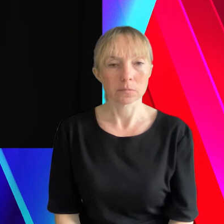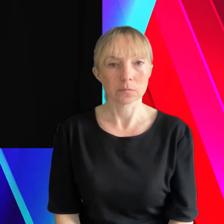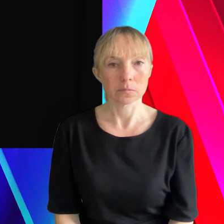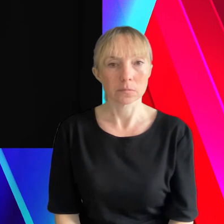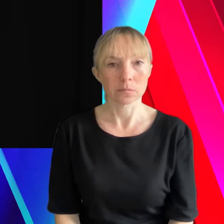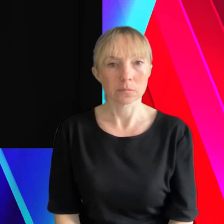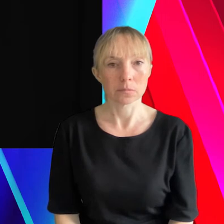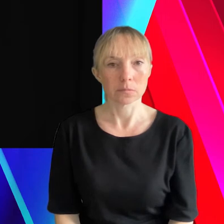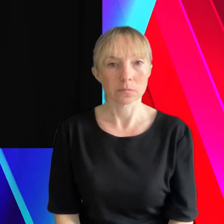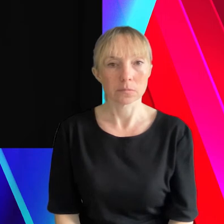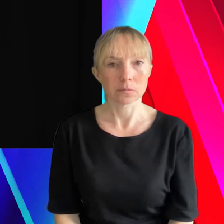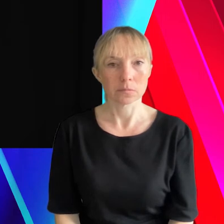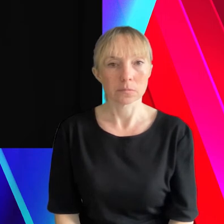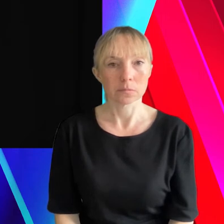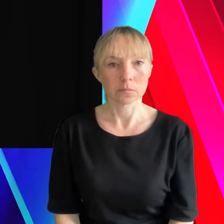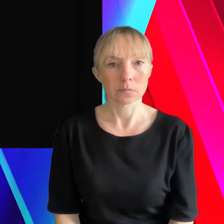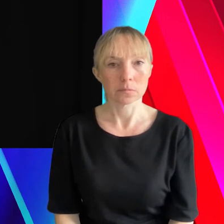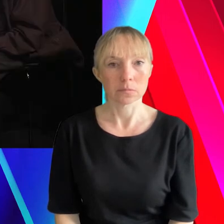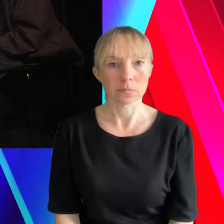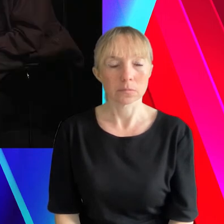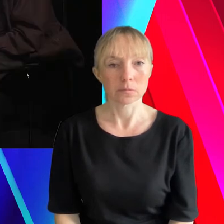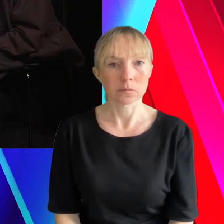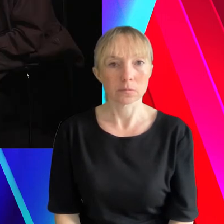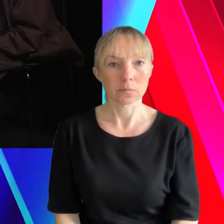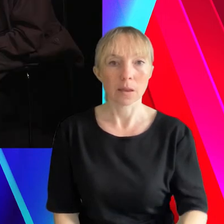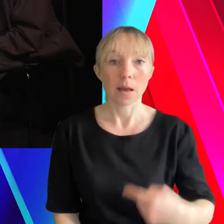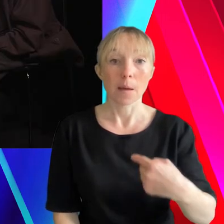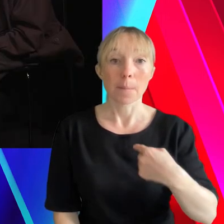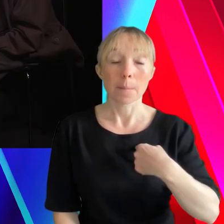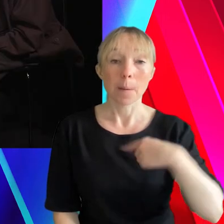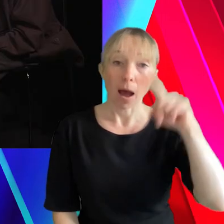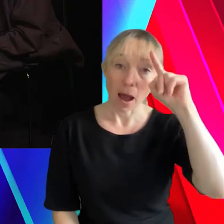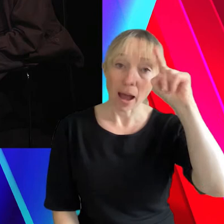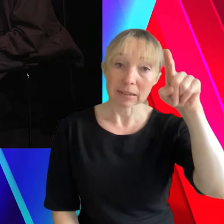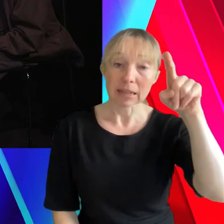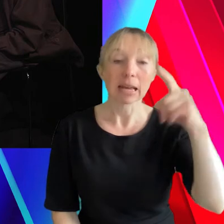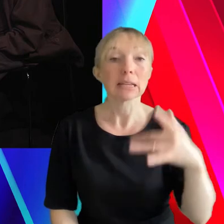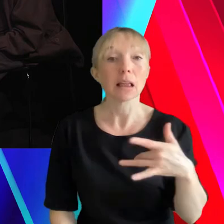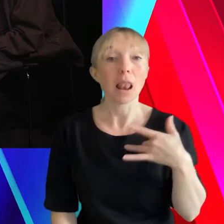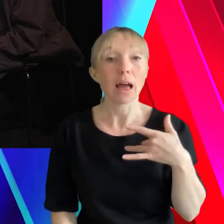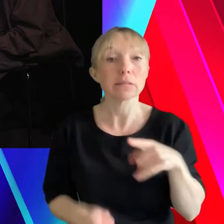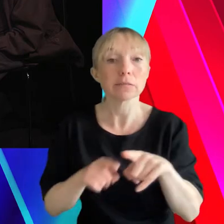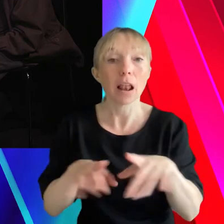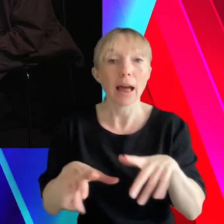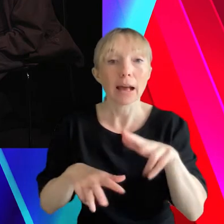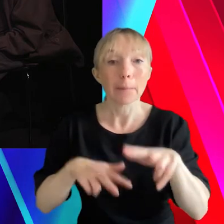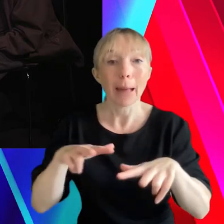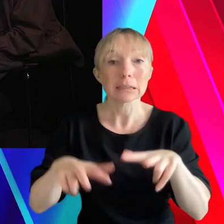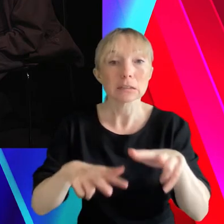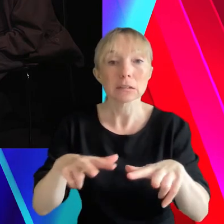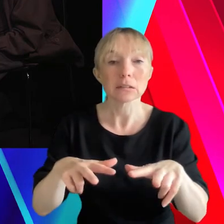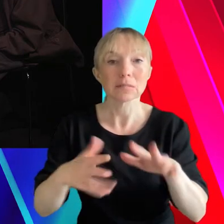و کسالتاش بیاد بیرون و خارج بشه. So my idea is to take life as a pattern and to get rid of all